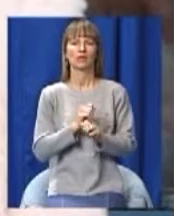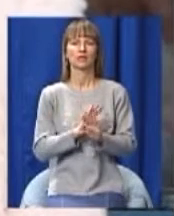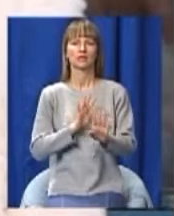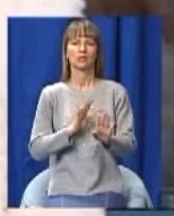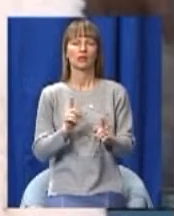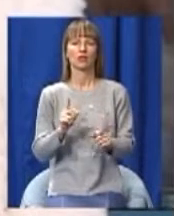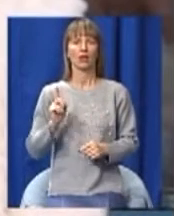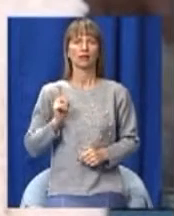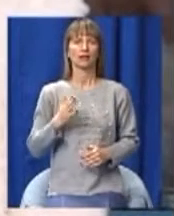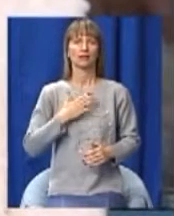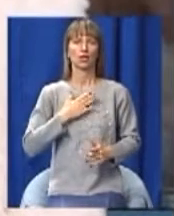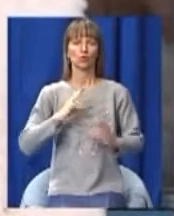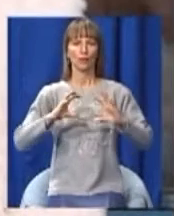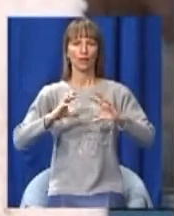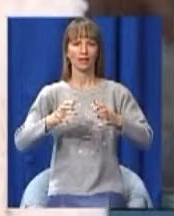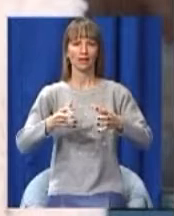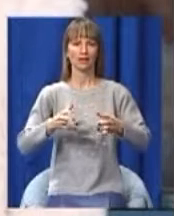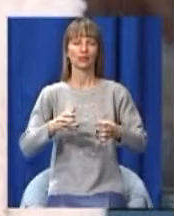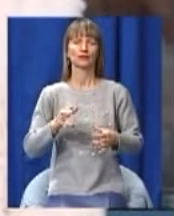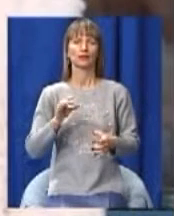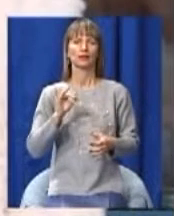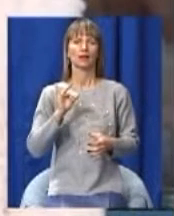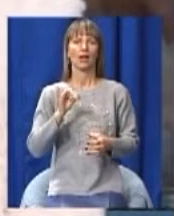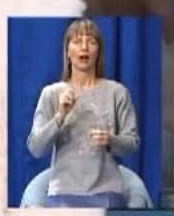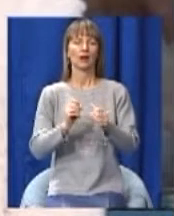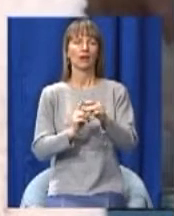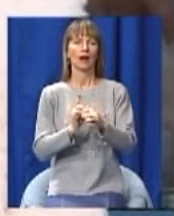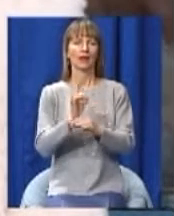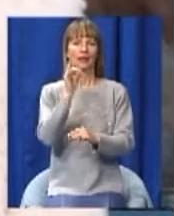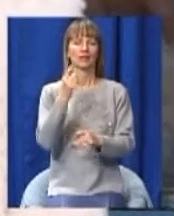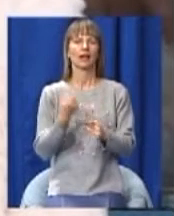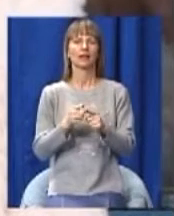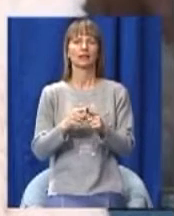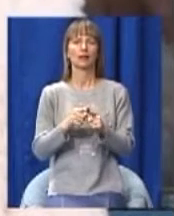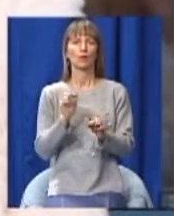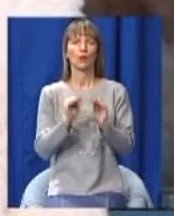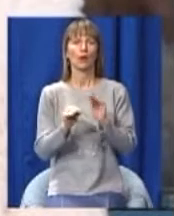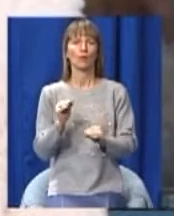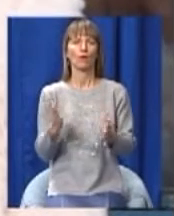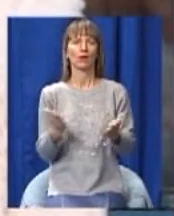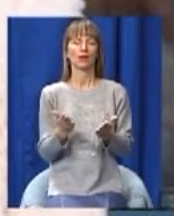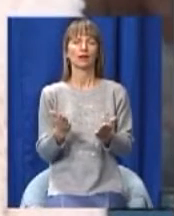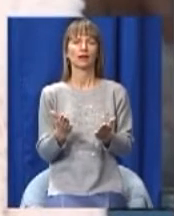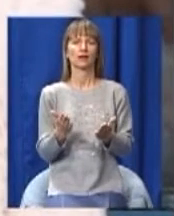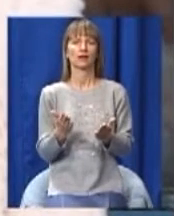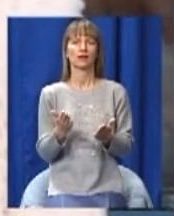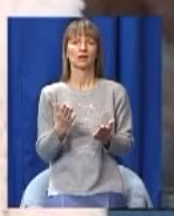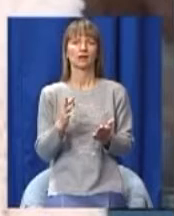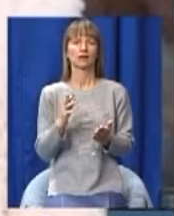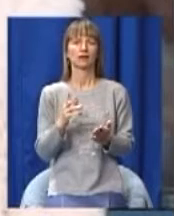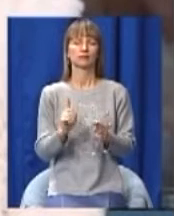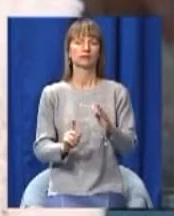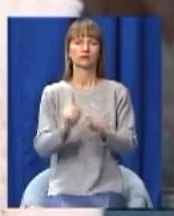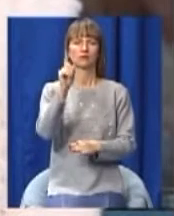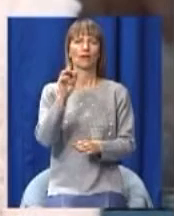это те люди, которые охраняют нашу планету, а ракеты – это такие приборы, которые летят вместо неба в